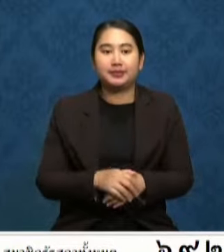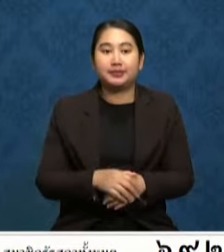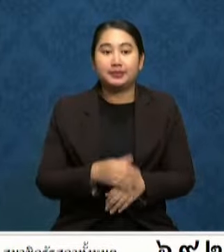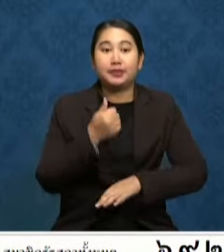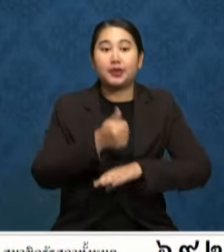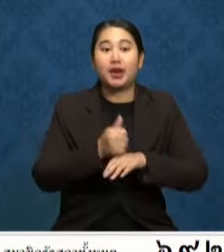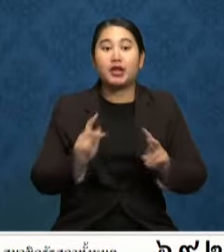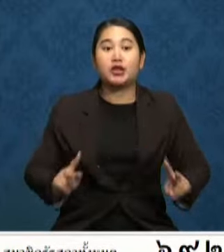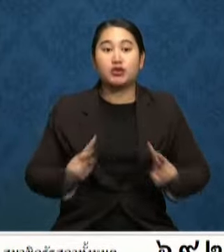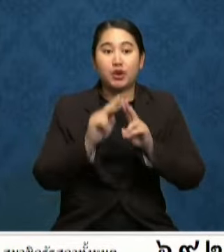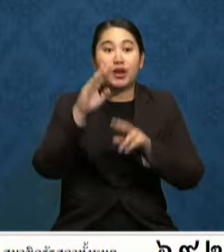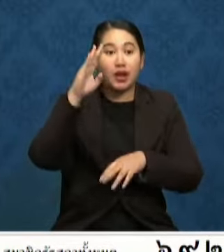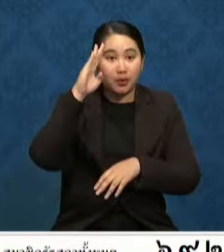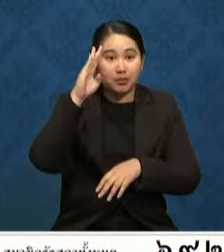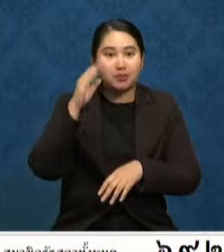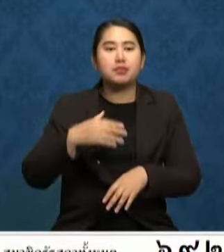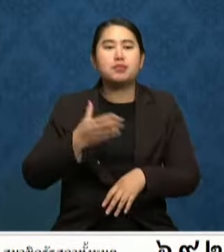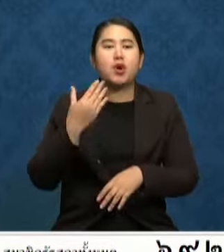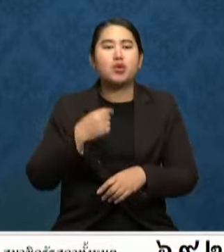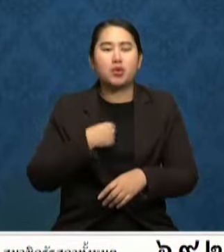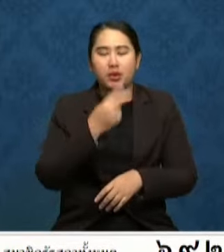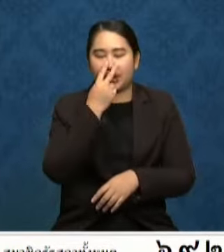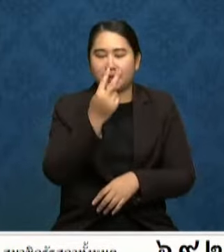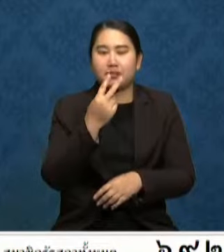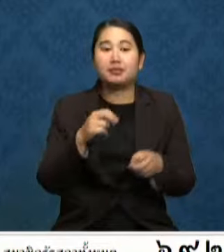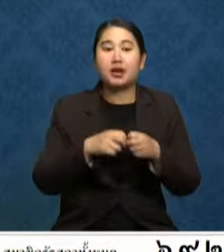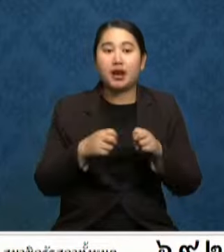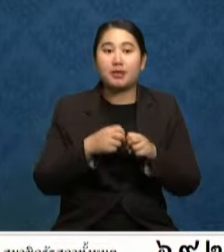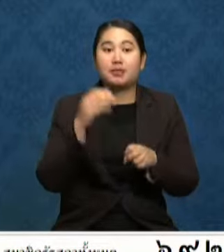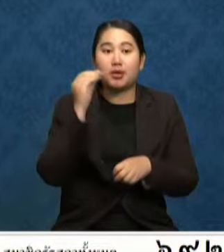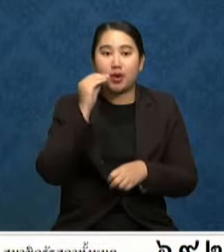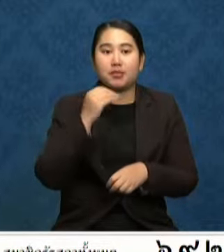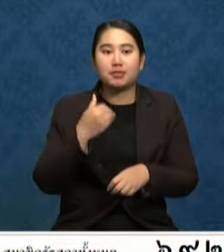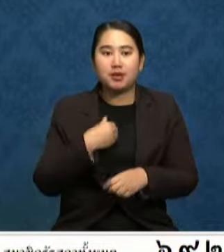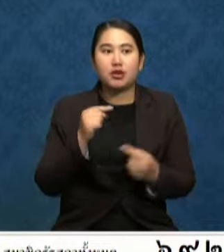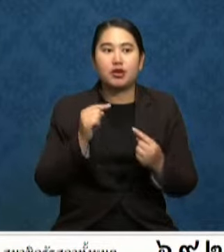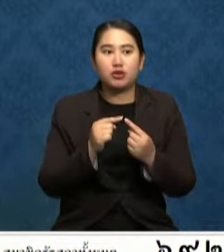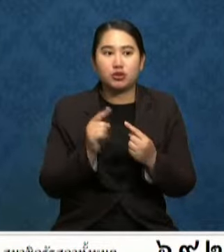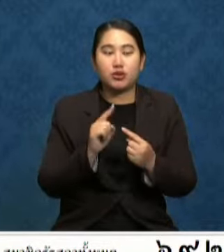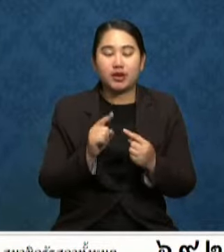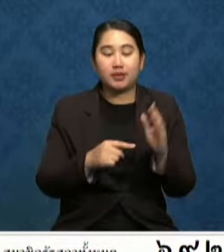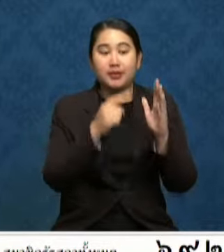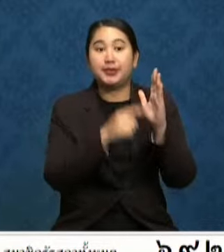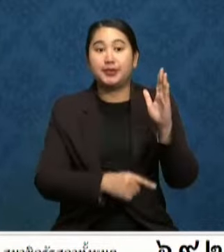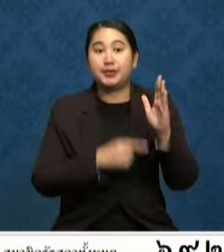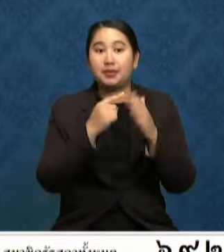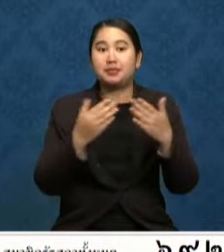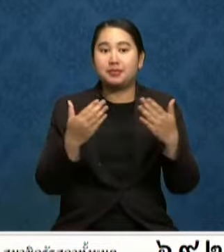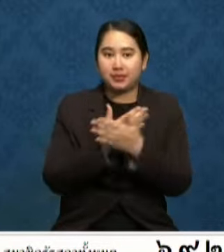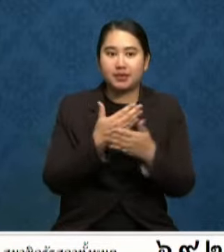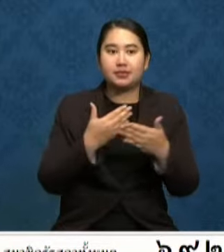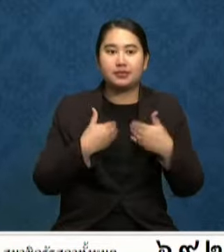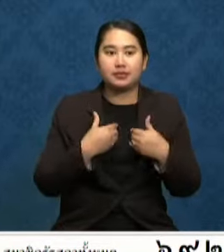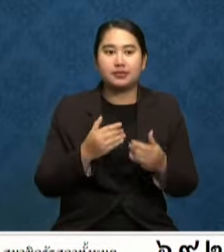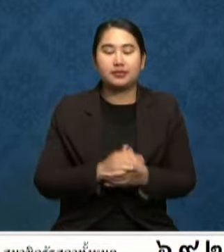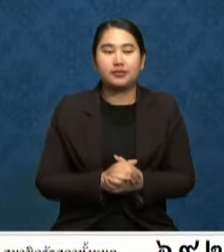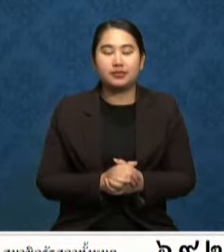นโยบายตอัตกระลหอม เพเชิญเรื่องนี้มากการเปลี่ยแรงทางภูมิลัฐษาต์ Geopolitics